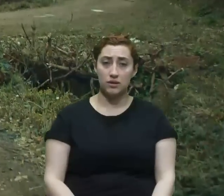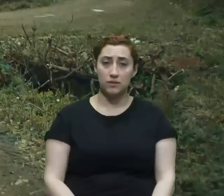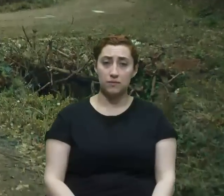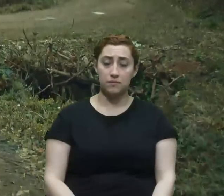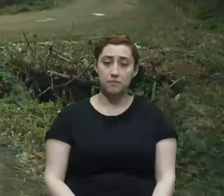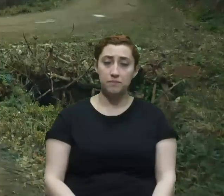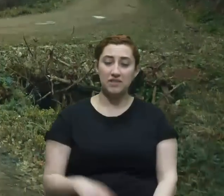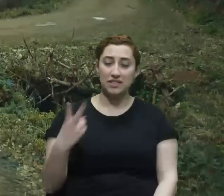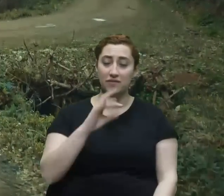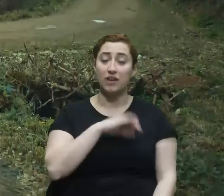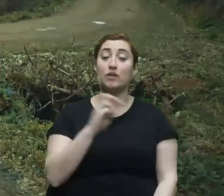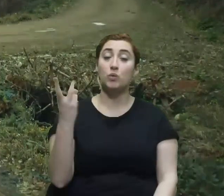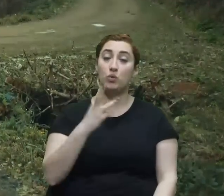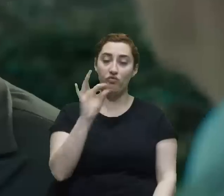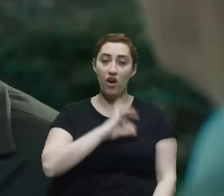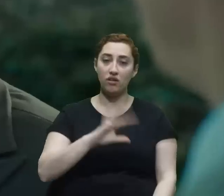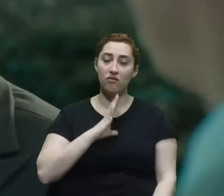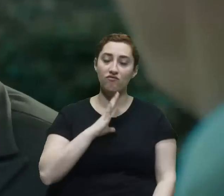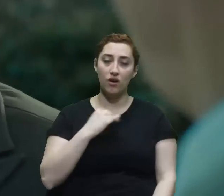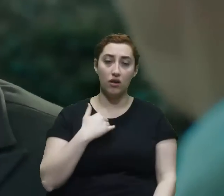İki kuş değil, üç kuş.